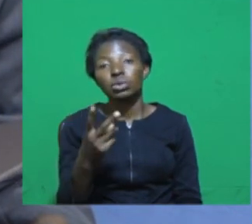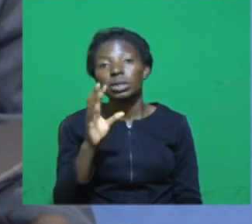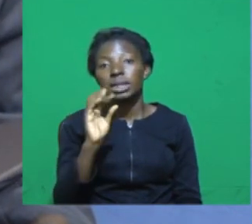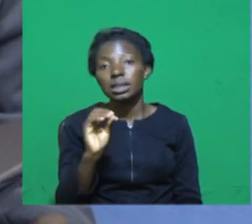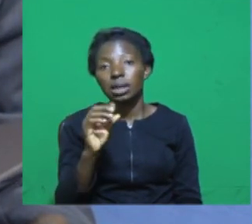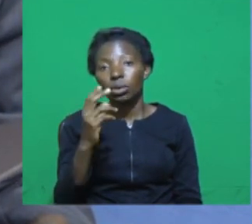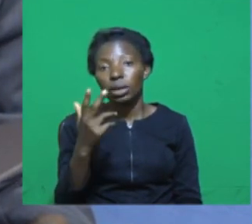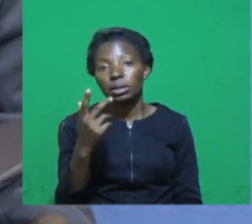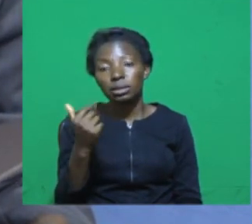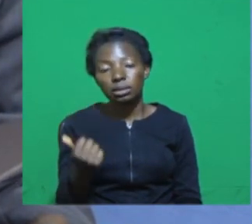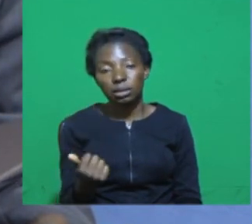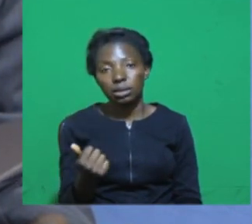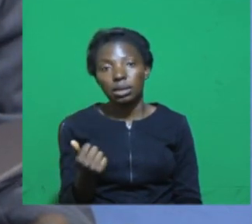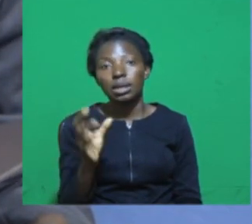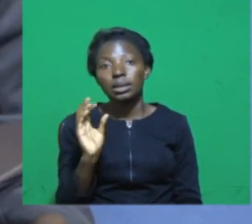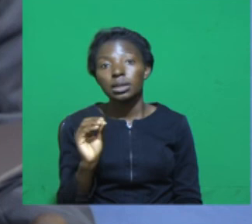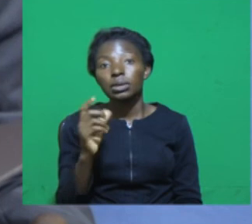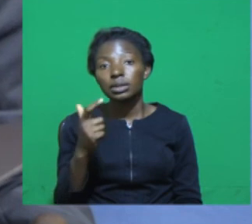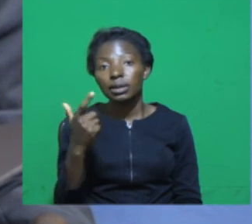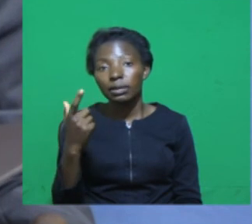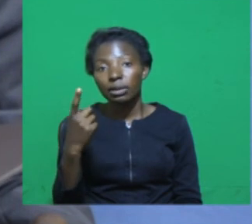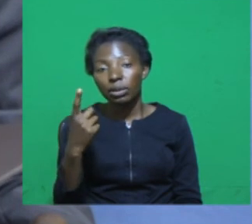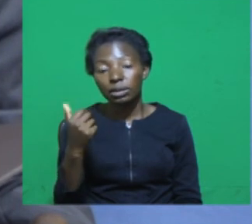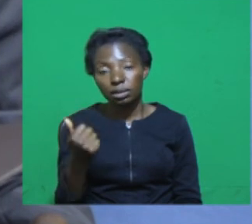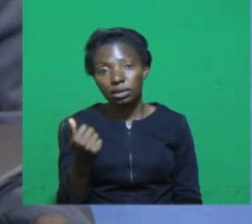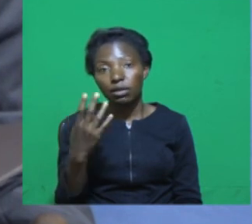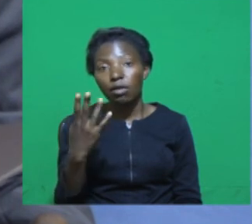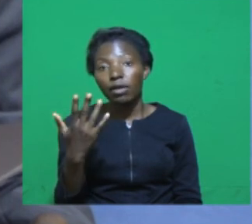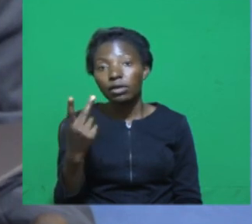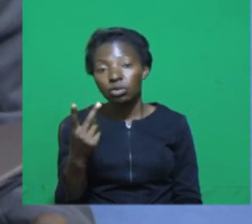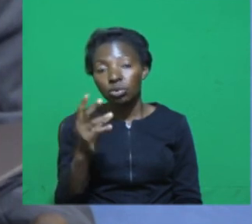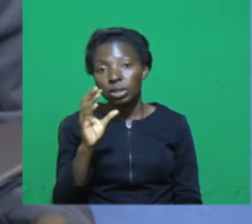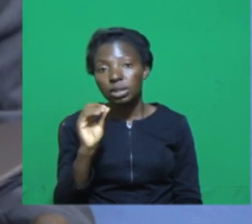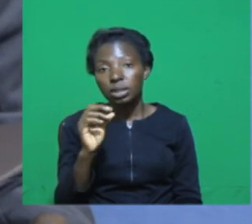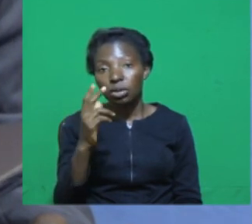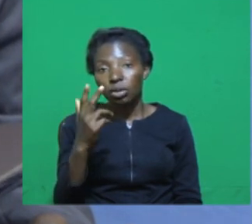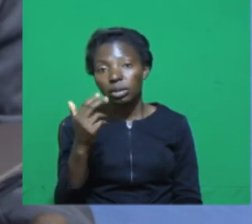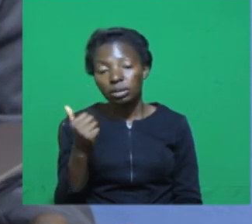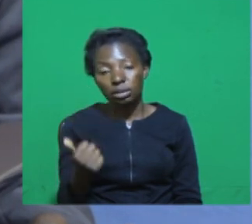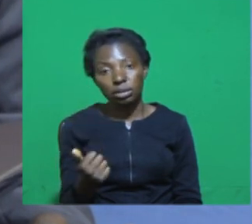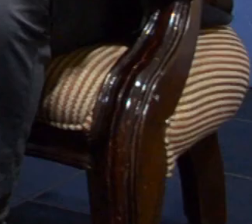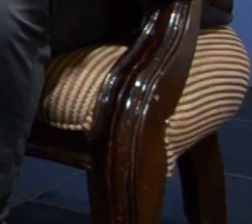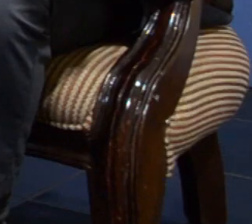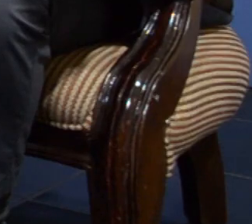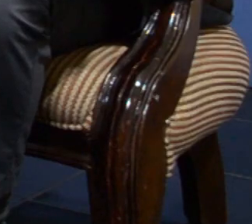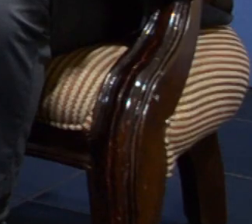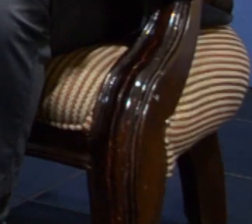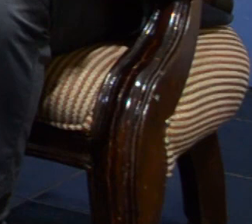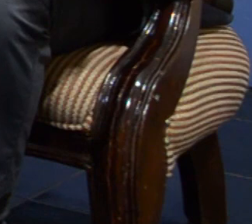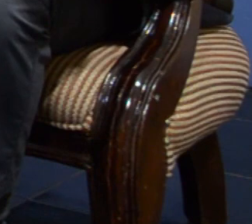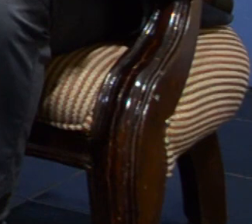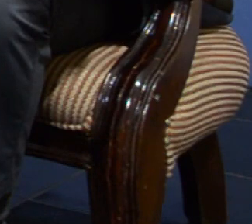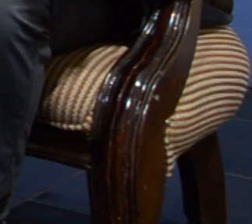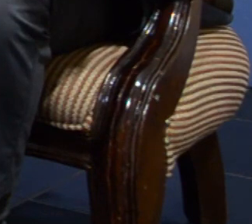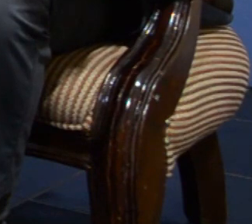452 086 0716 452 086. Mwari